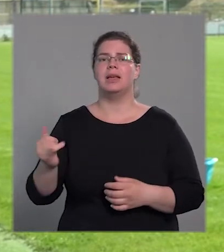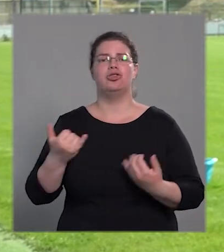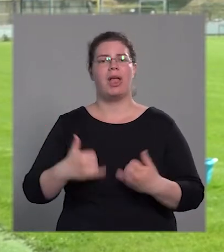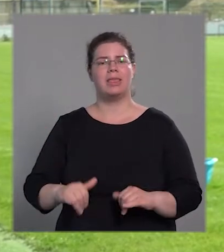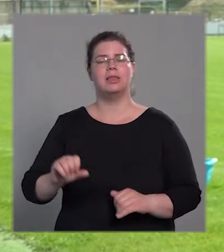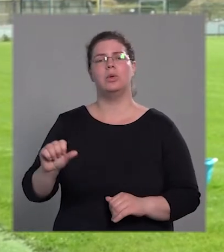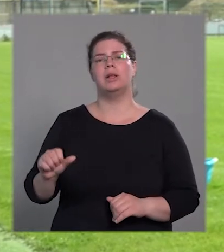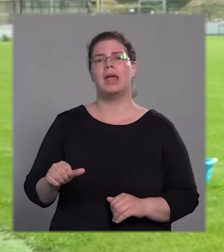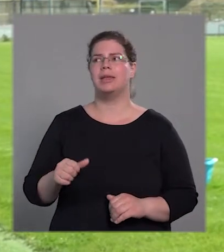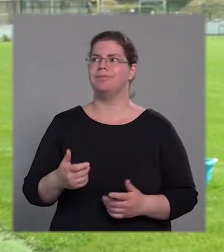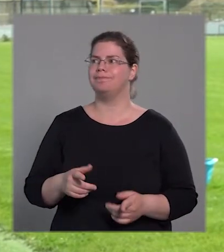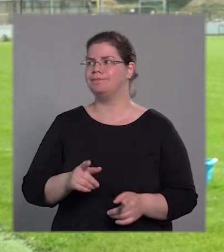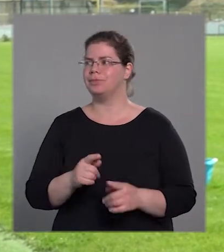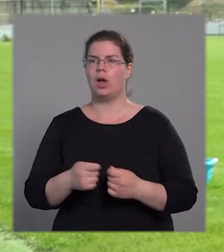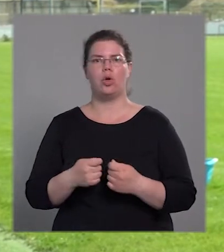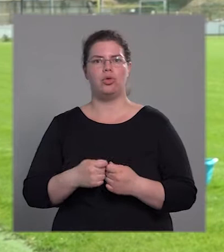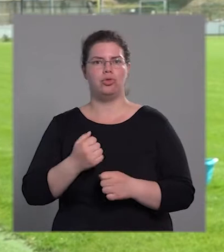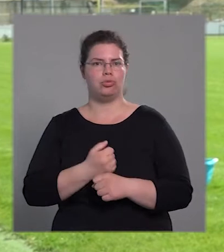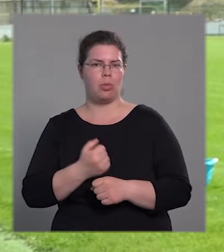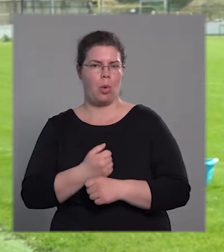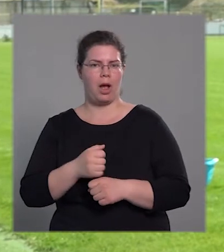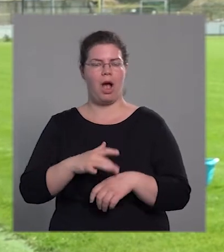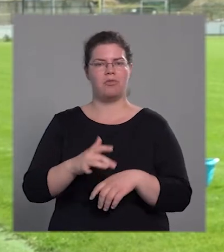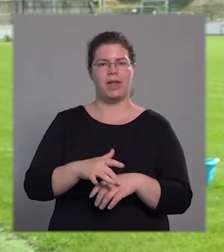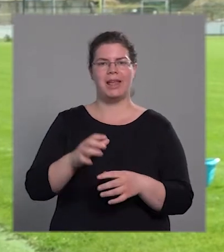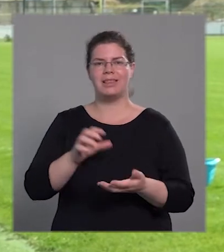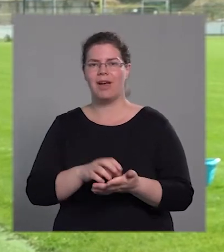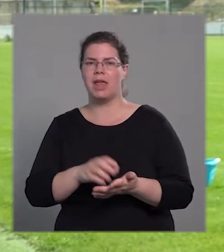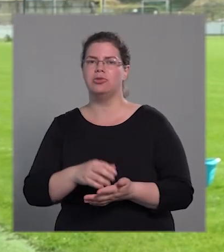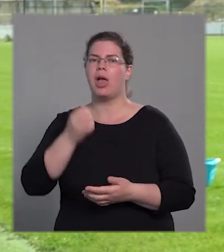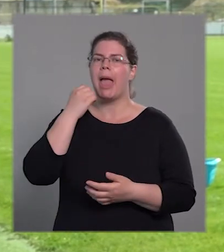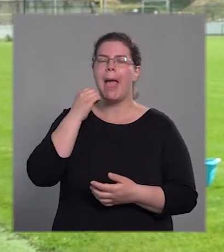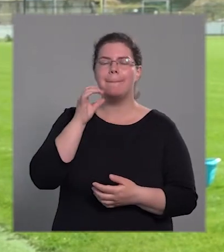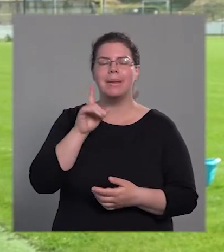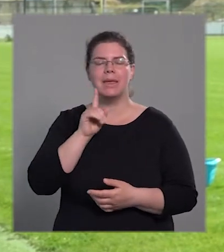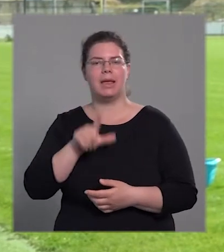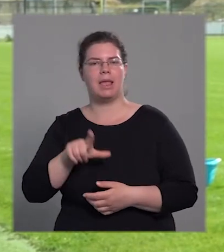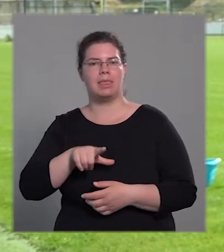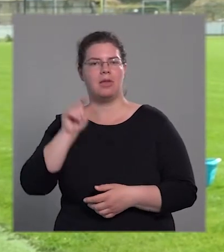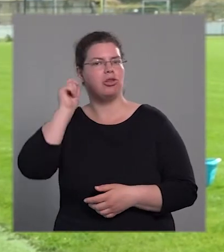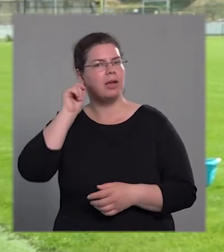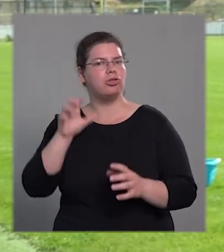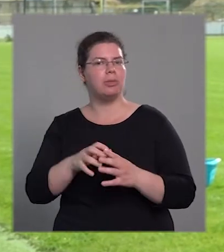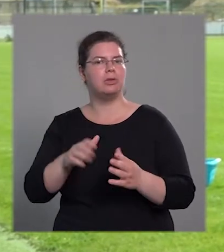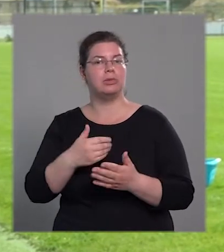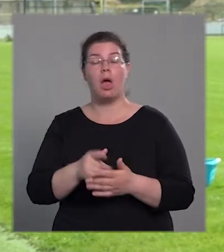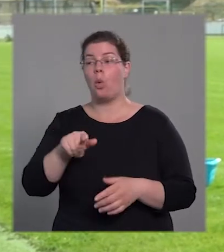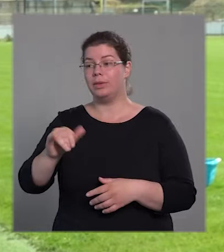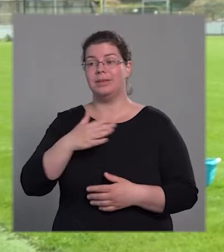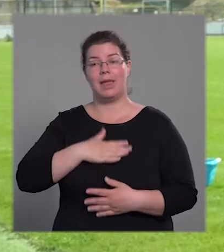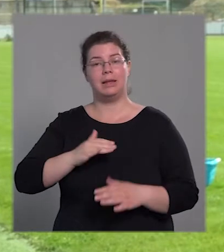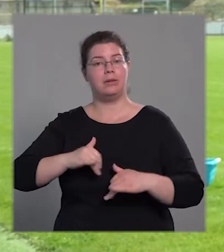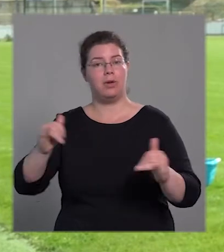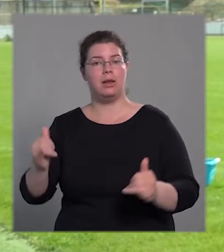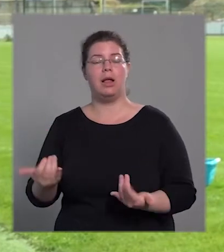egyfajta, ott is egy közös munka a Ferencvárossal, és egyre több lány van, MB2-es lánycsapatunk lett, ott is szeretnénk fejlődni, tehát